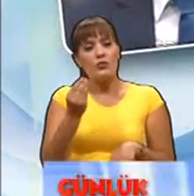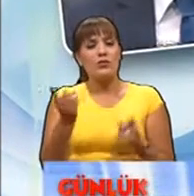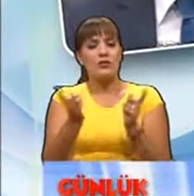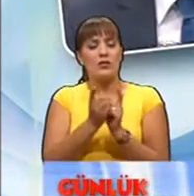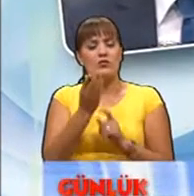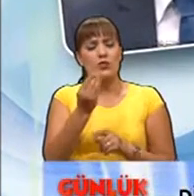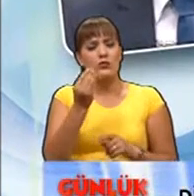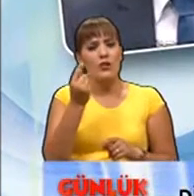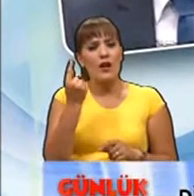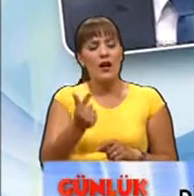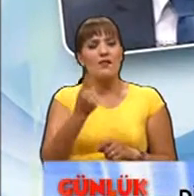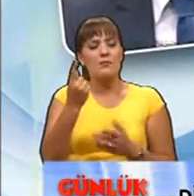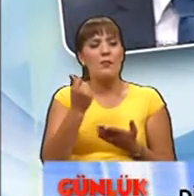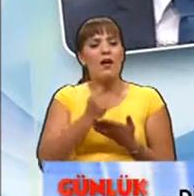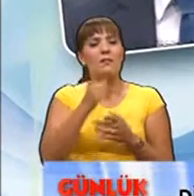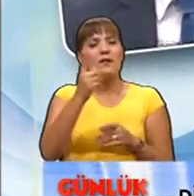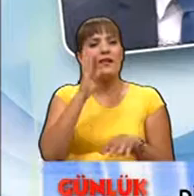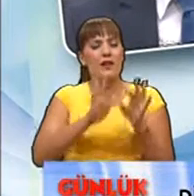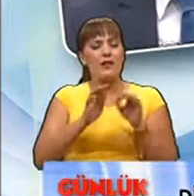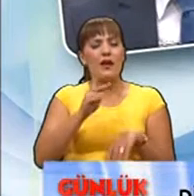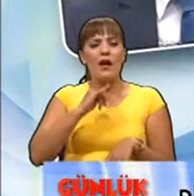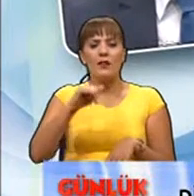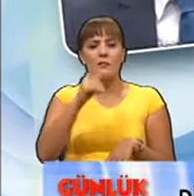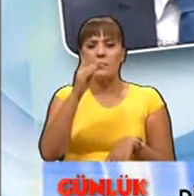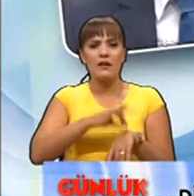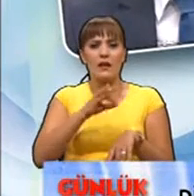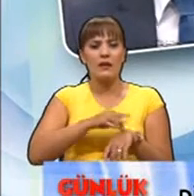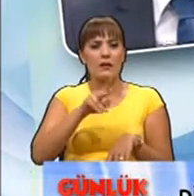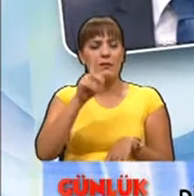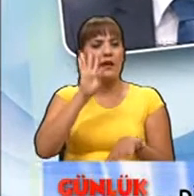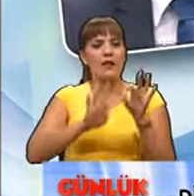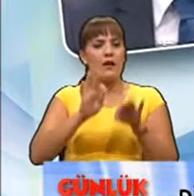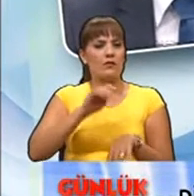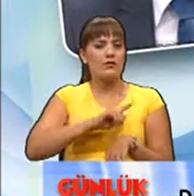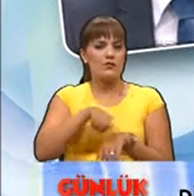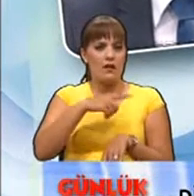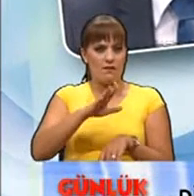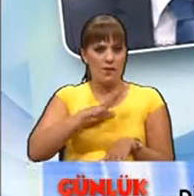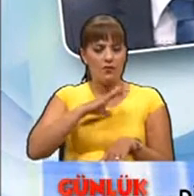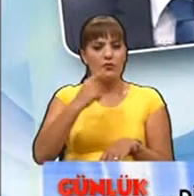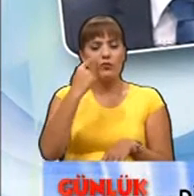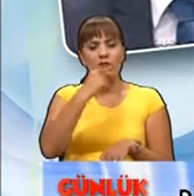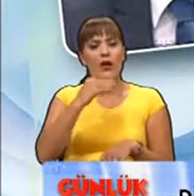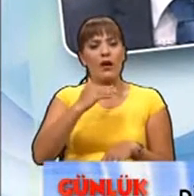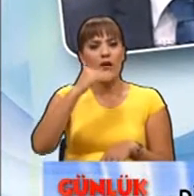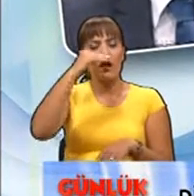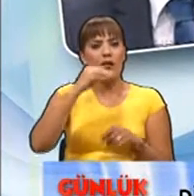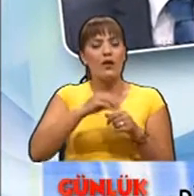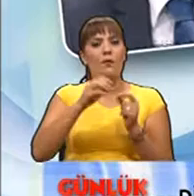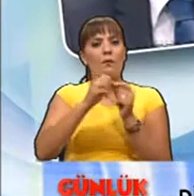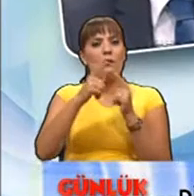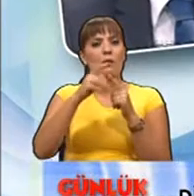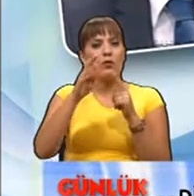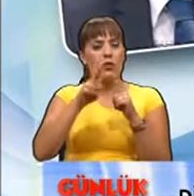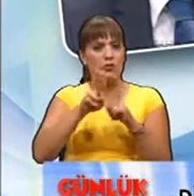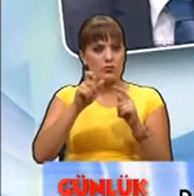kısa, çok çok az maliyetli bir tedavidir. Yaklaşık bir dakika gibi süren bir tedavi süresi vardır. Dudağı yukarı kaldıran kaslara botoks uygulayarak